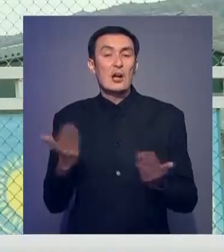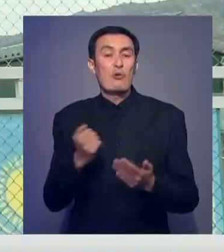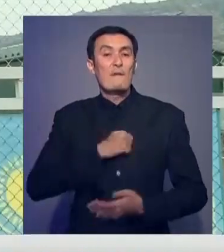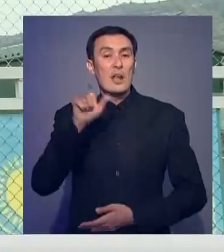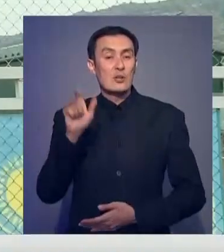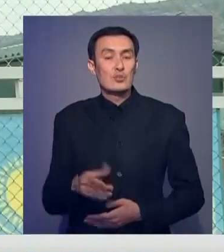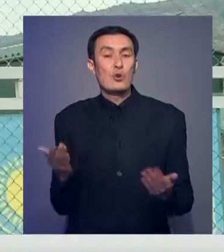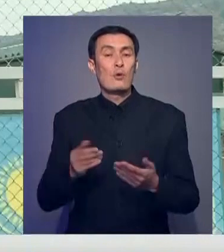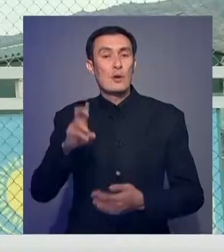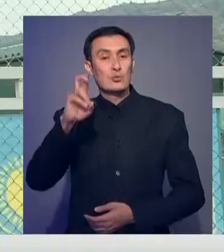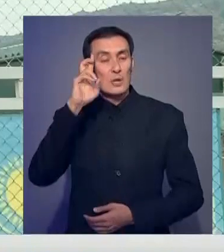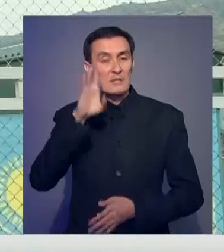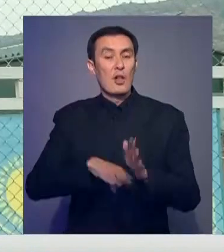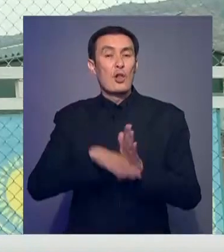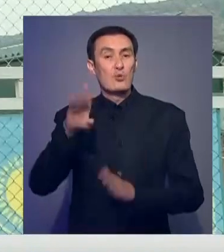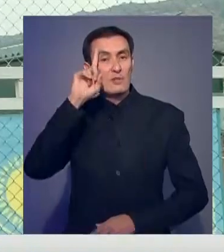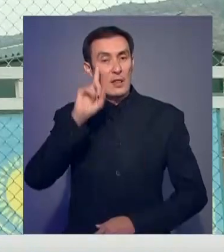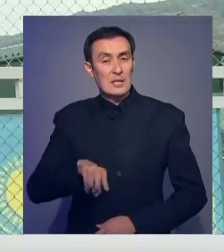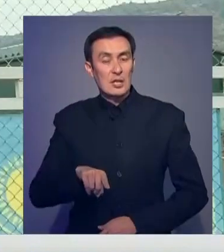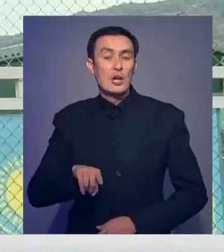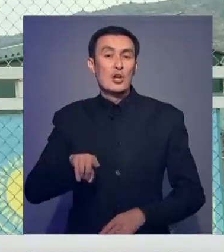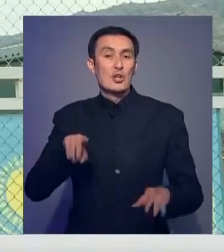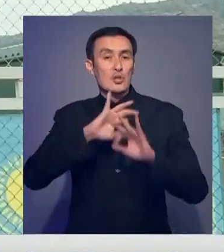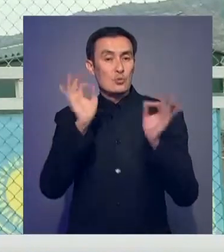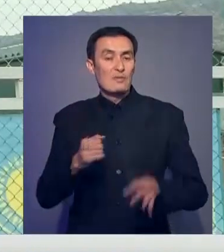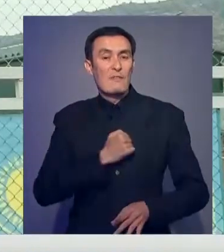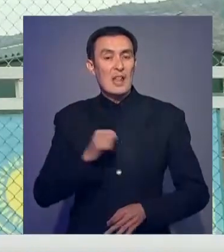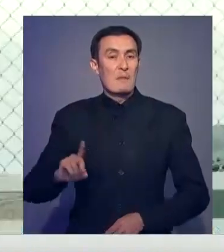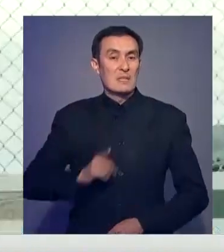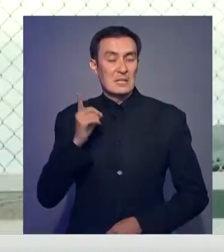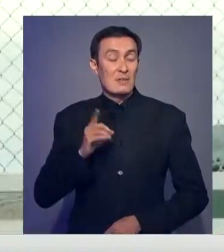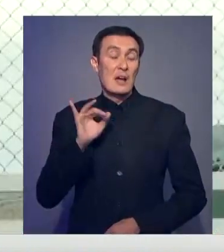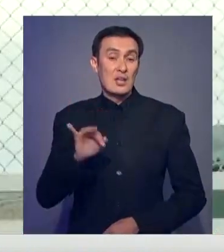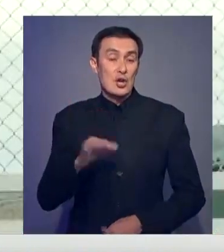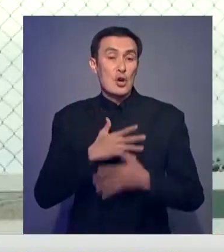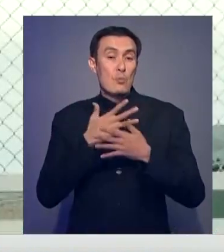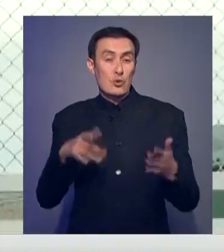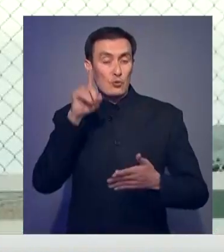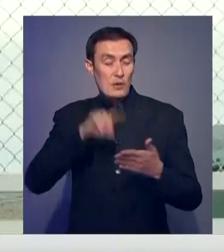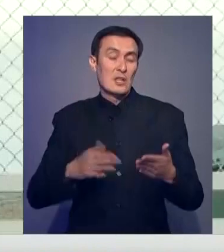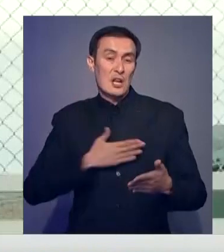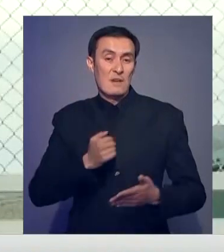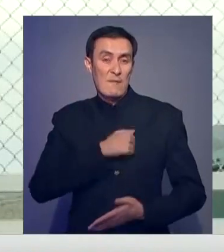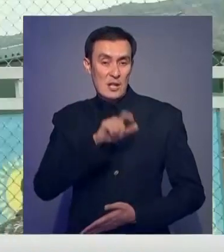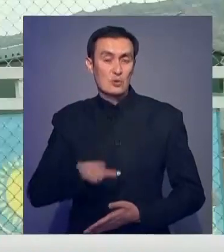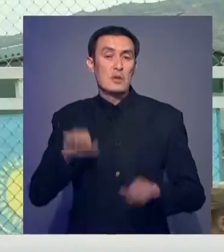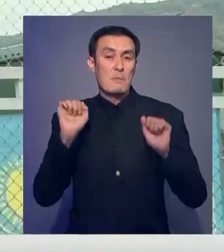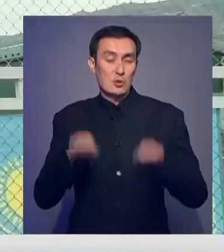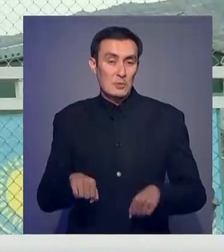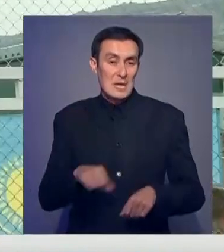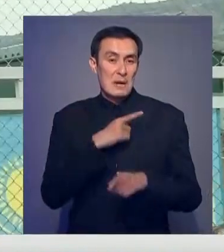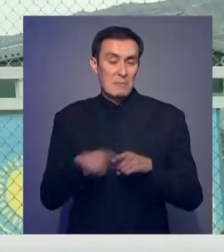военнослужащий, какой страны лучше владеет искусством военного мастерства. И больше чем уверен, наши военнослужащие способны